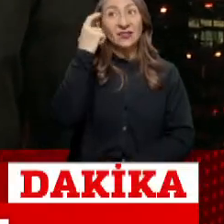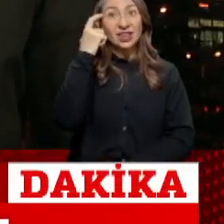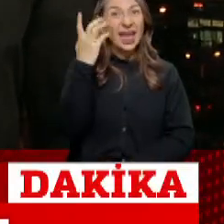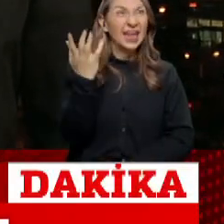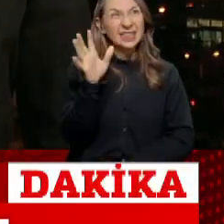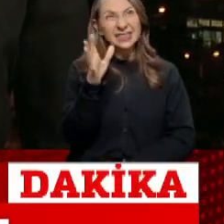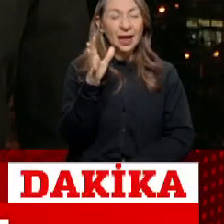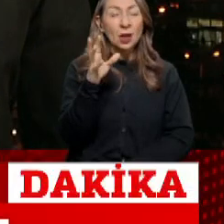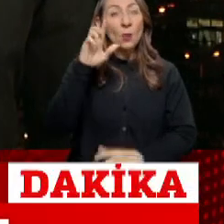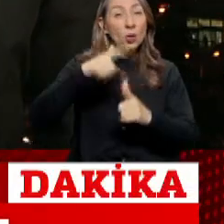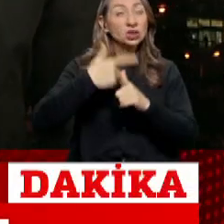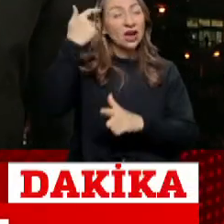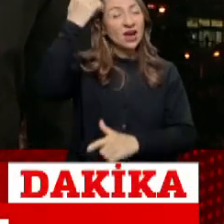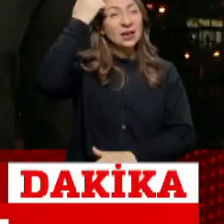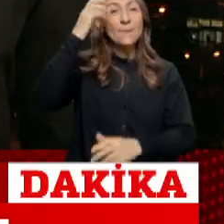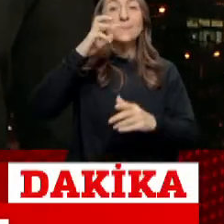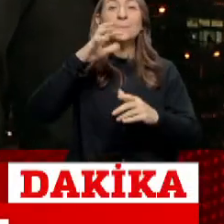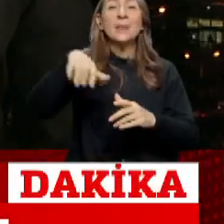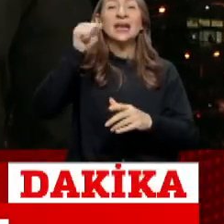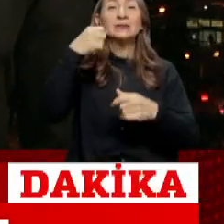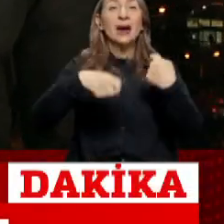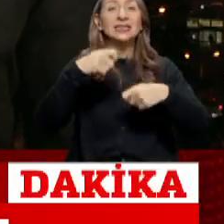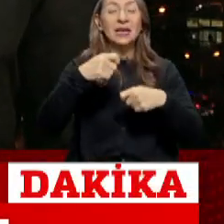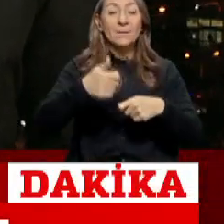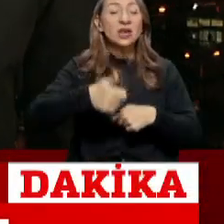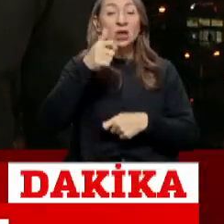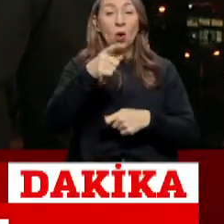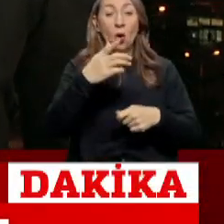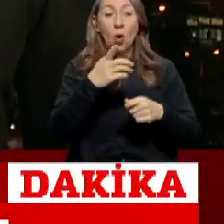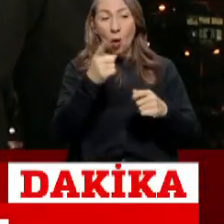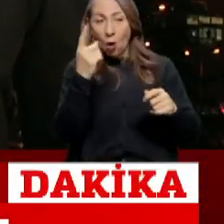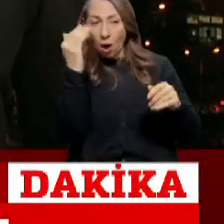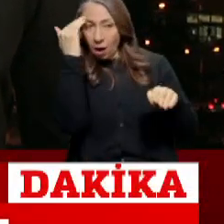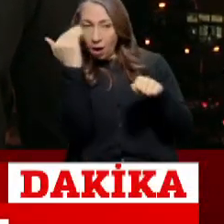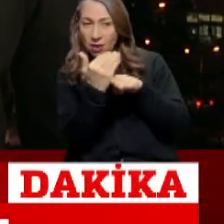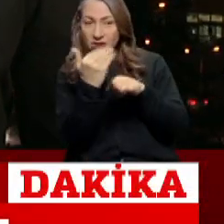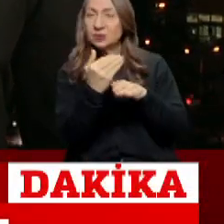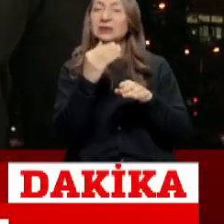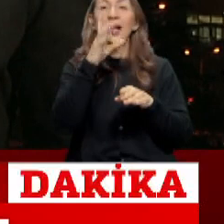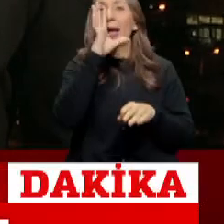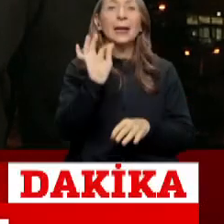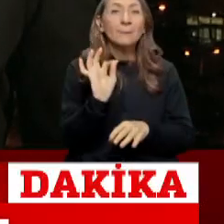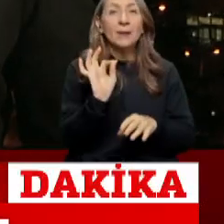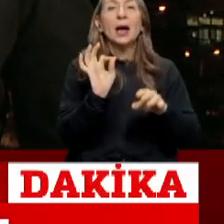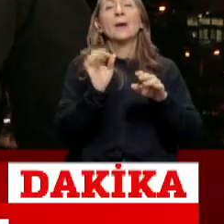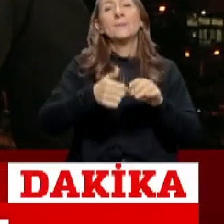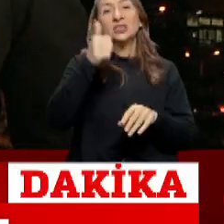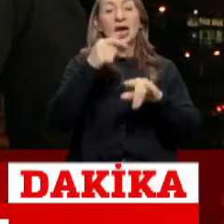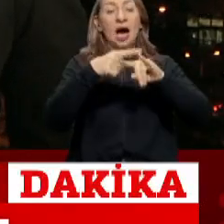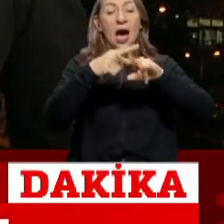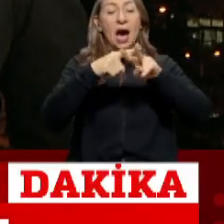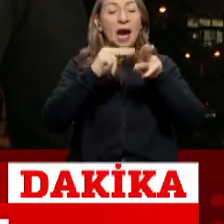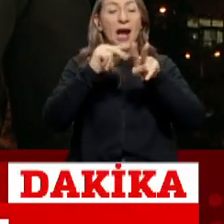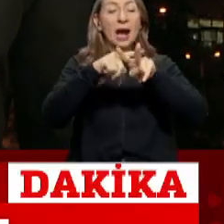en azından projedeki Merkez Bankası Başkanı, önlerindeki o mutabakat sağladıkları Merkez Bankası Başkanı'nın